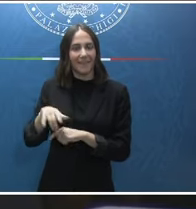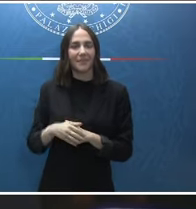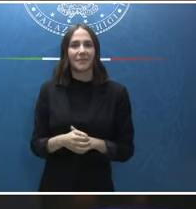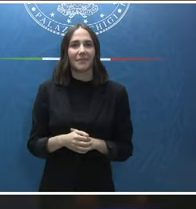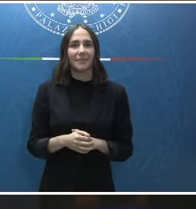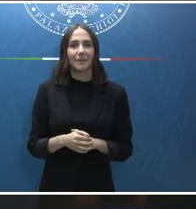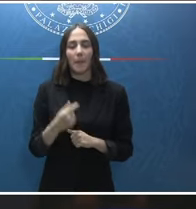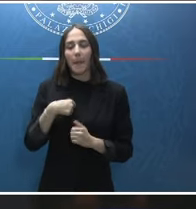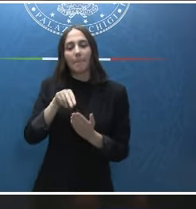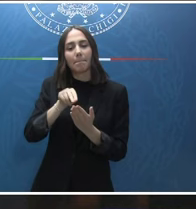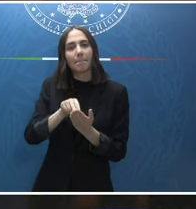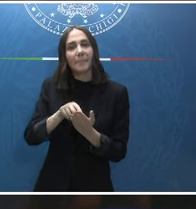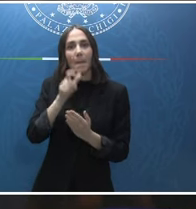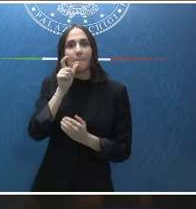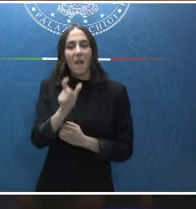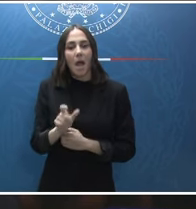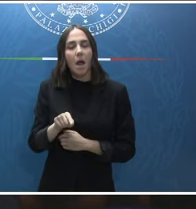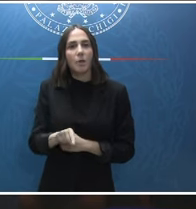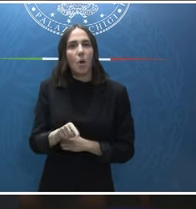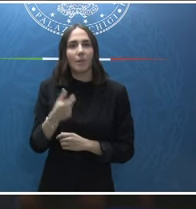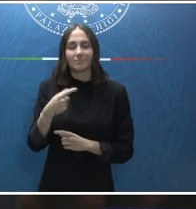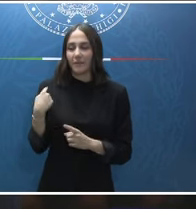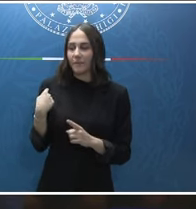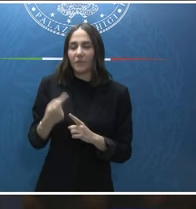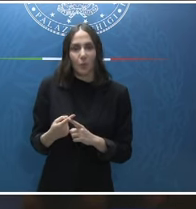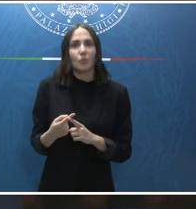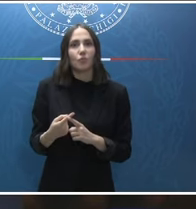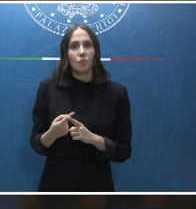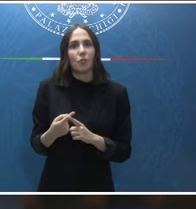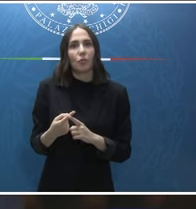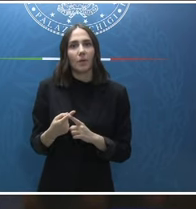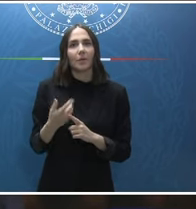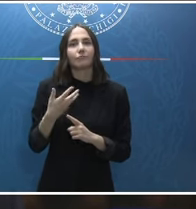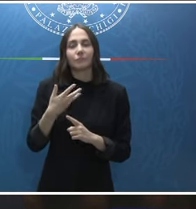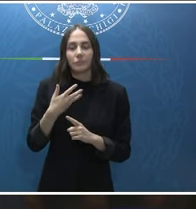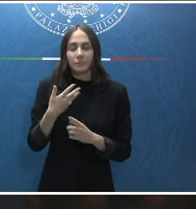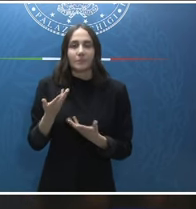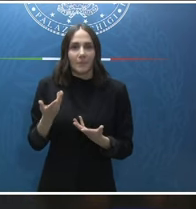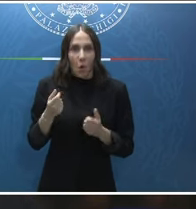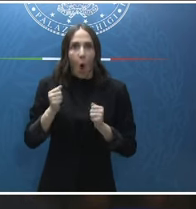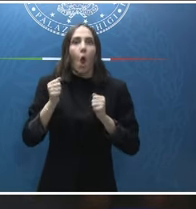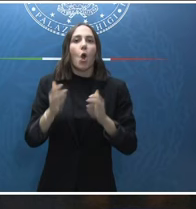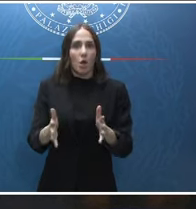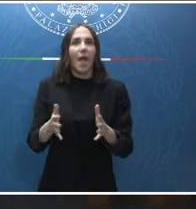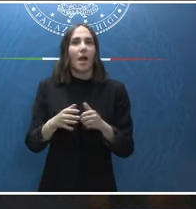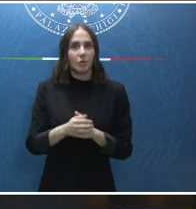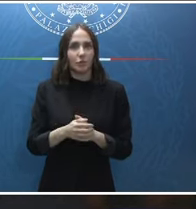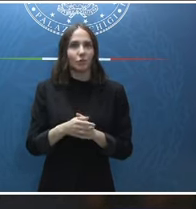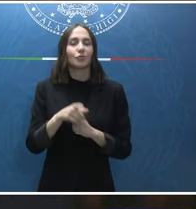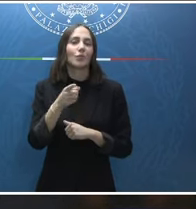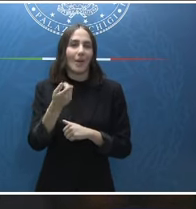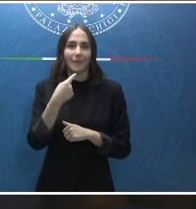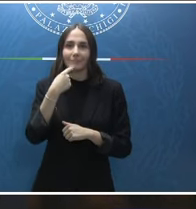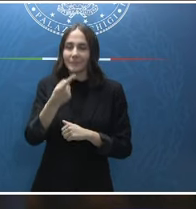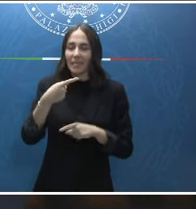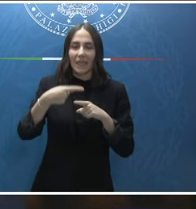mi sono appuntata queste parole perché fino ad ora è uscito fuori perché ci vuole tanto coraggio e lei l'ha nominato nella sua